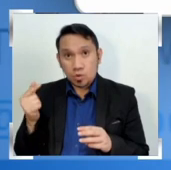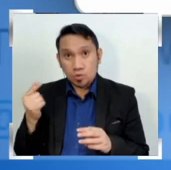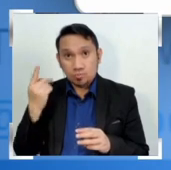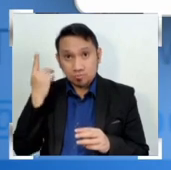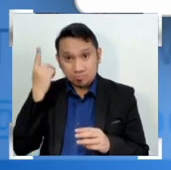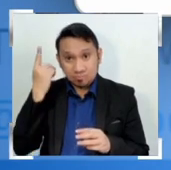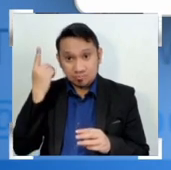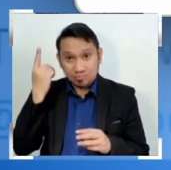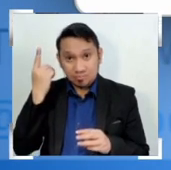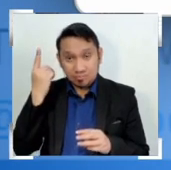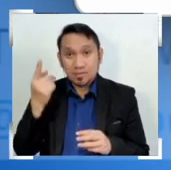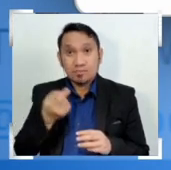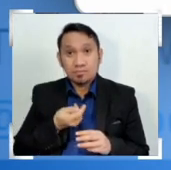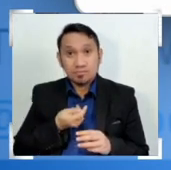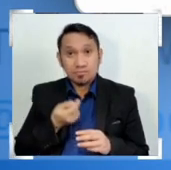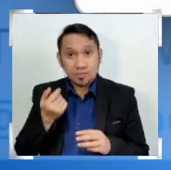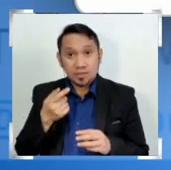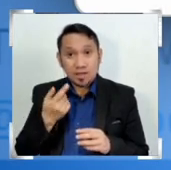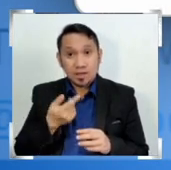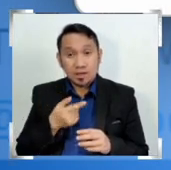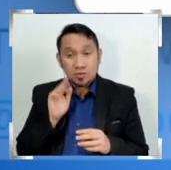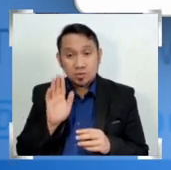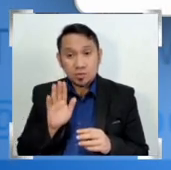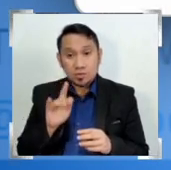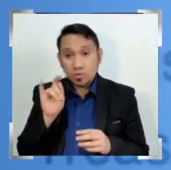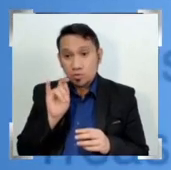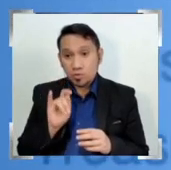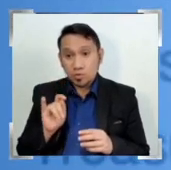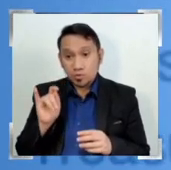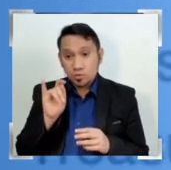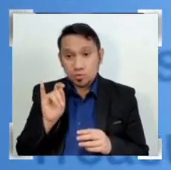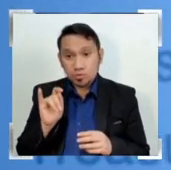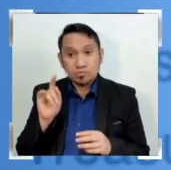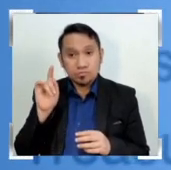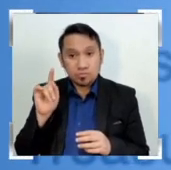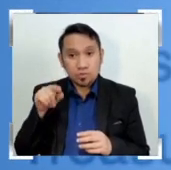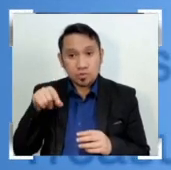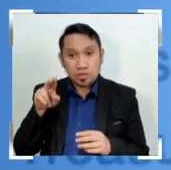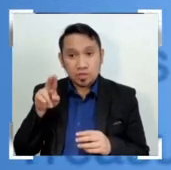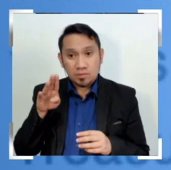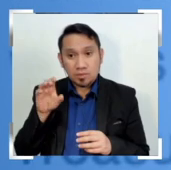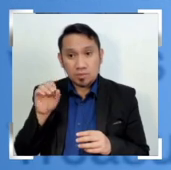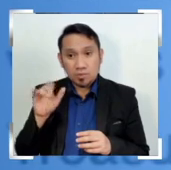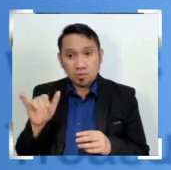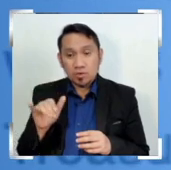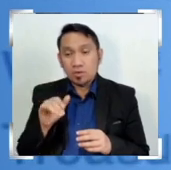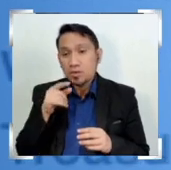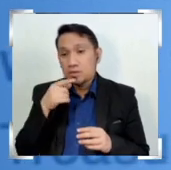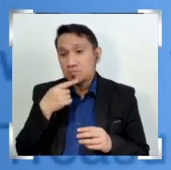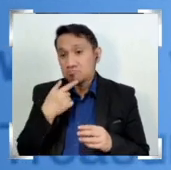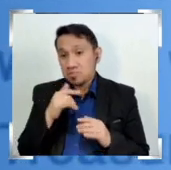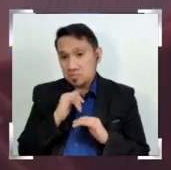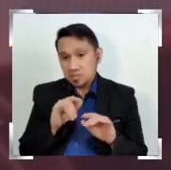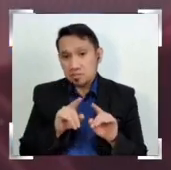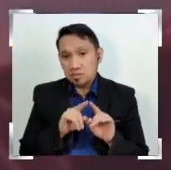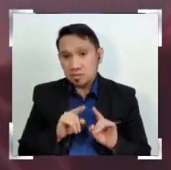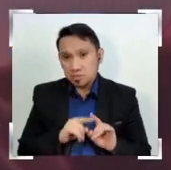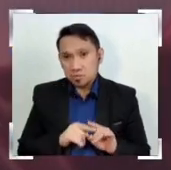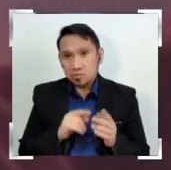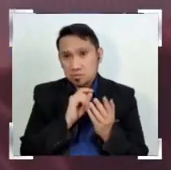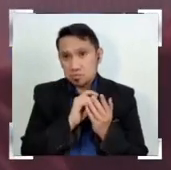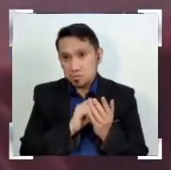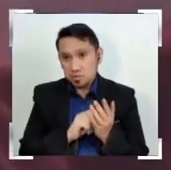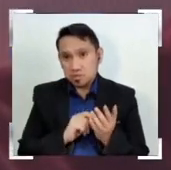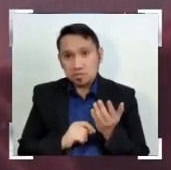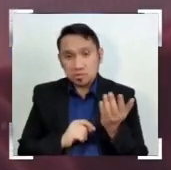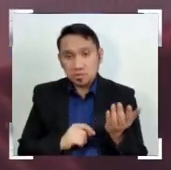matapos alisin ng YouTube ang YouTube channel ni Kibuloy. Sumulat din daw siya sa iba pang social media platforms.